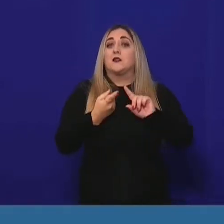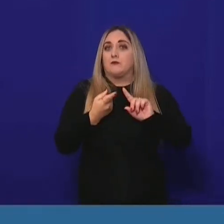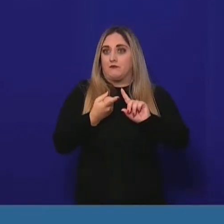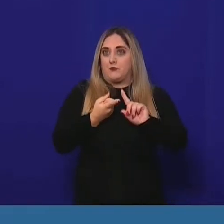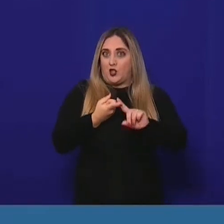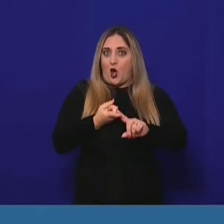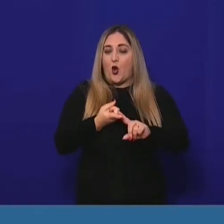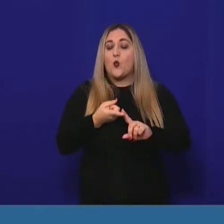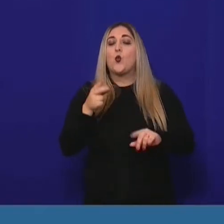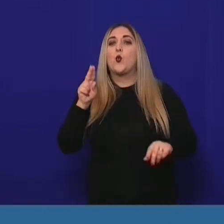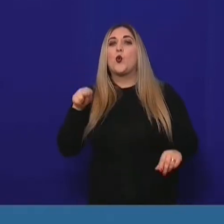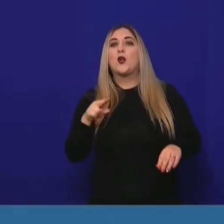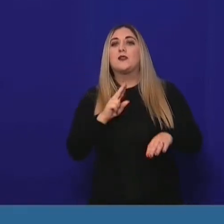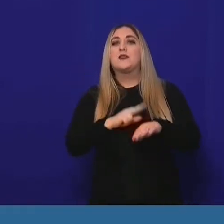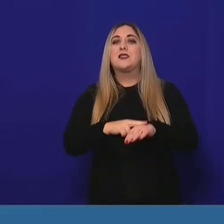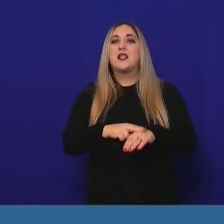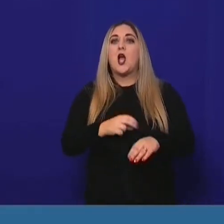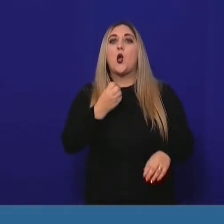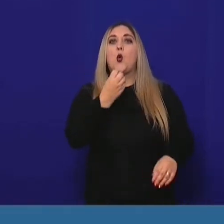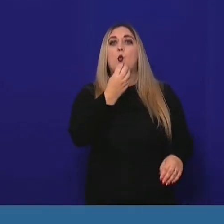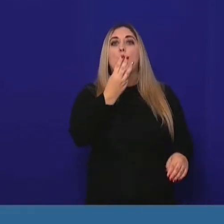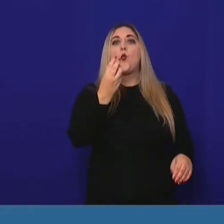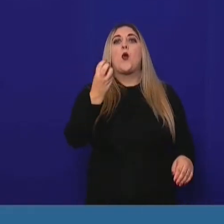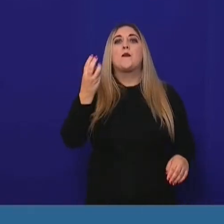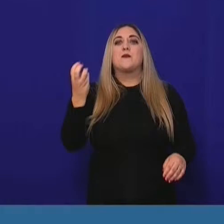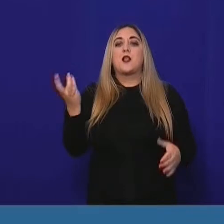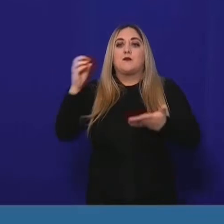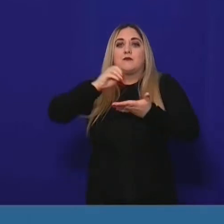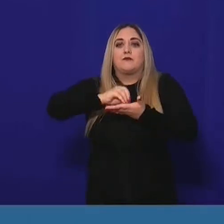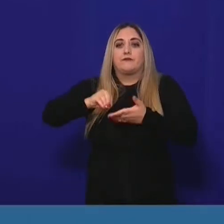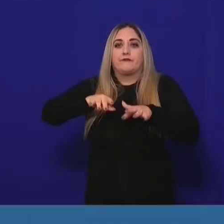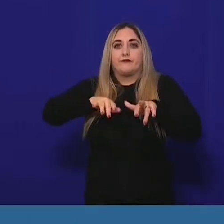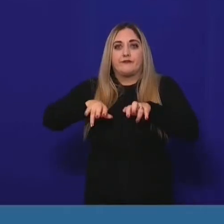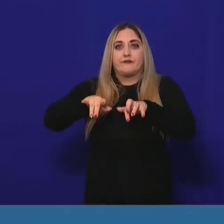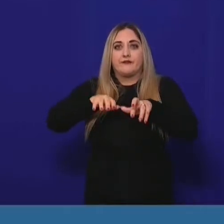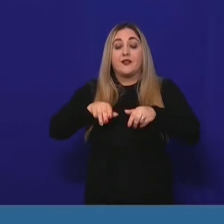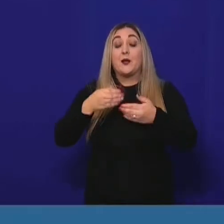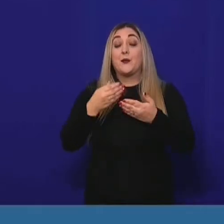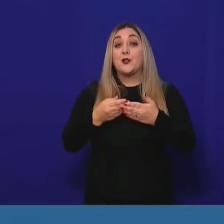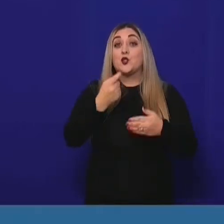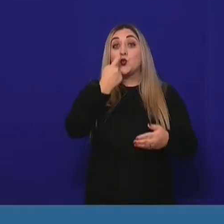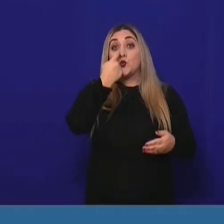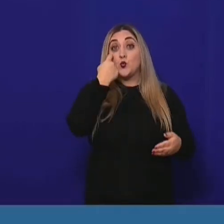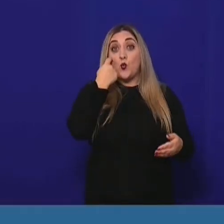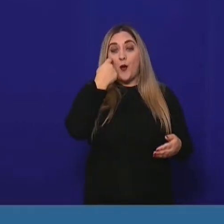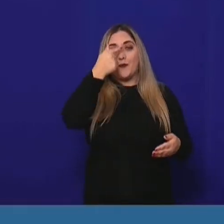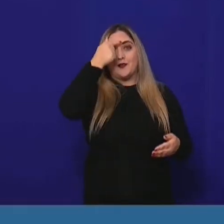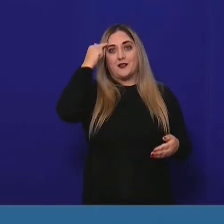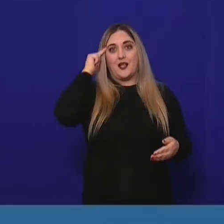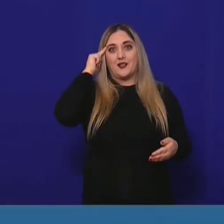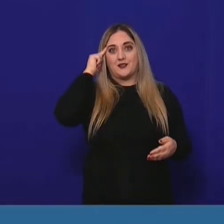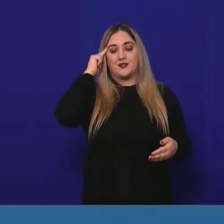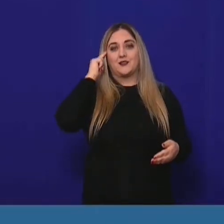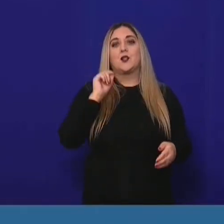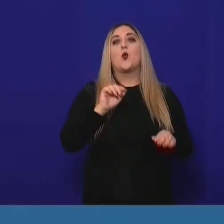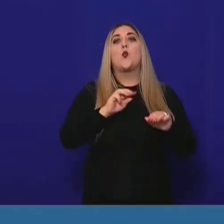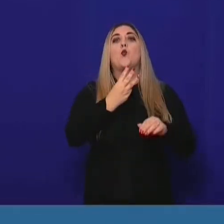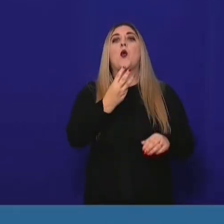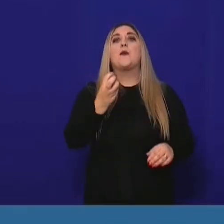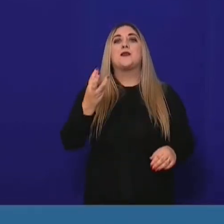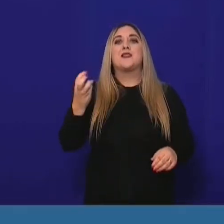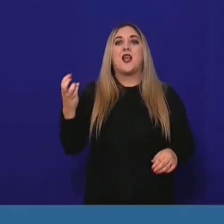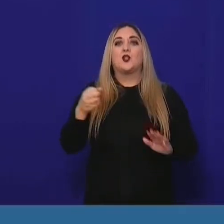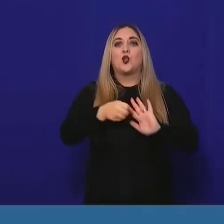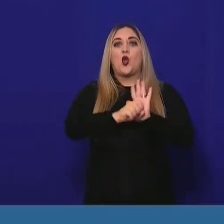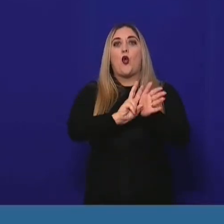għal test, tistgħu wkoll titlu tagħmlu request għal swab test fuq covidtest.gov.mt u